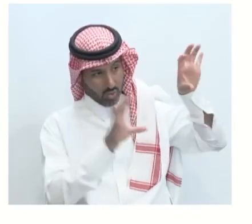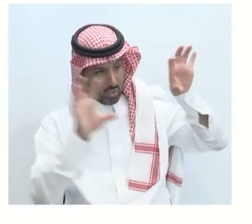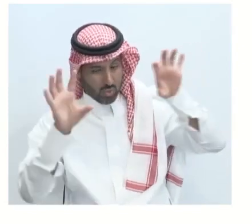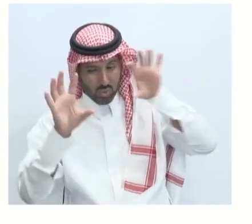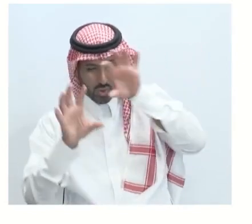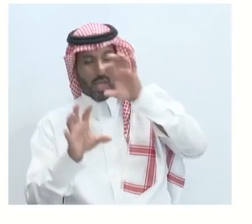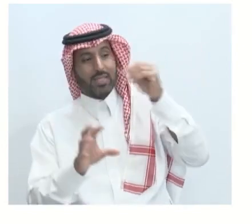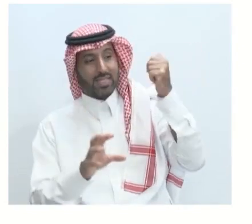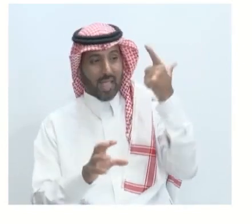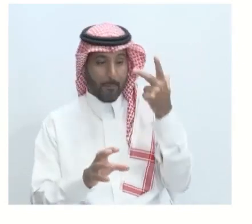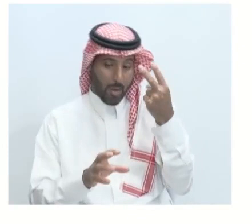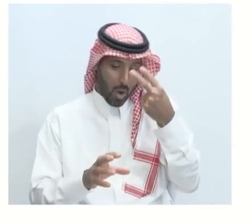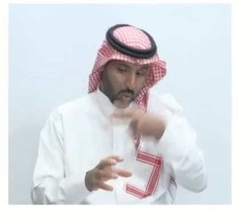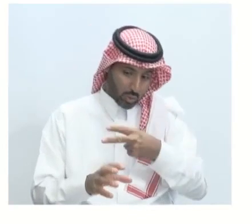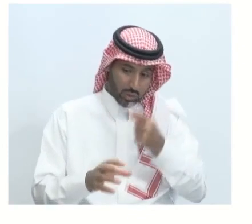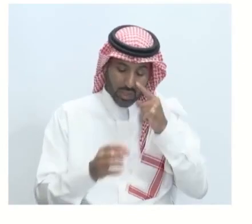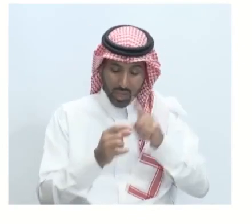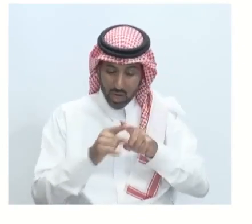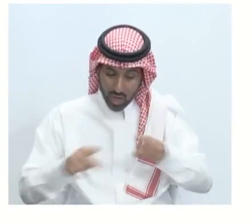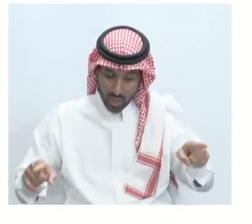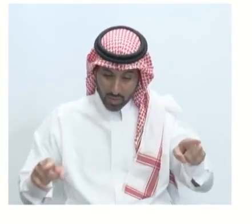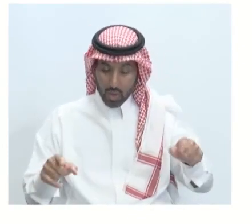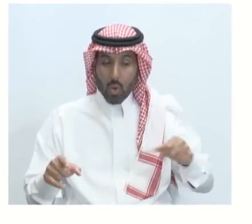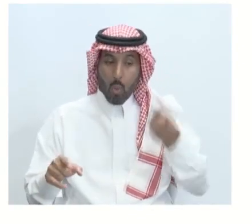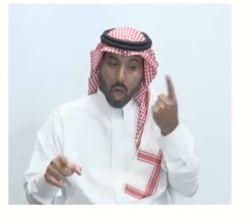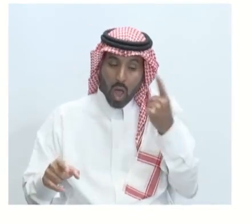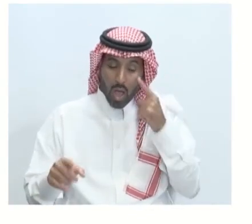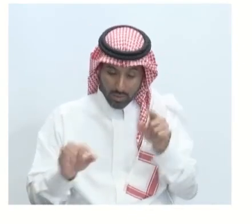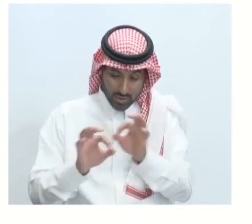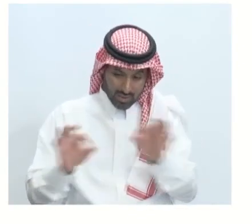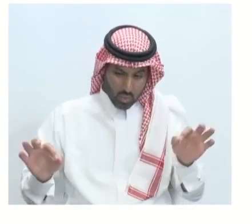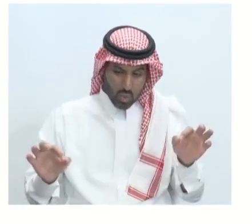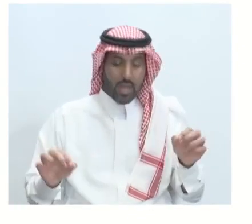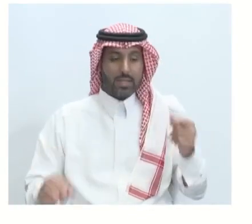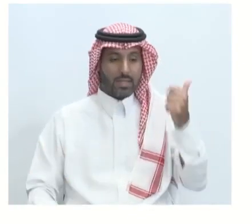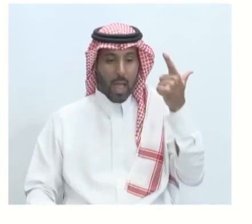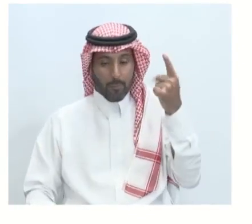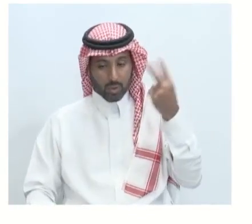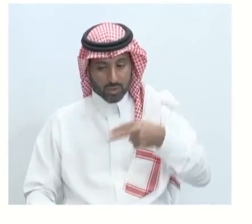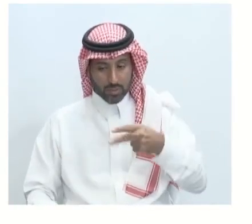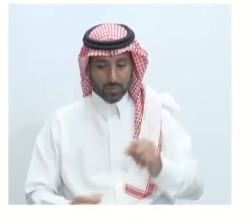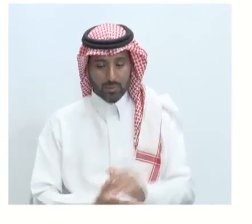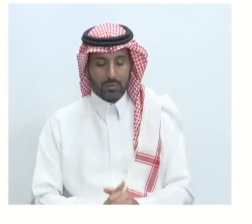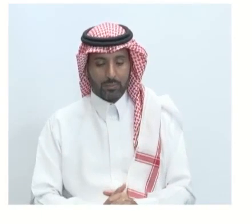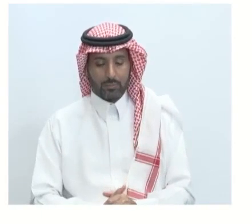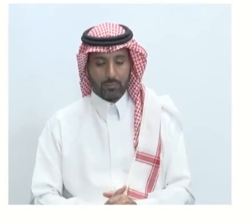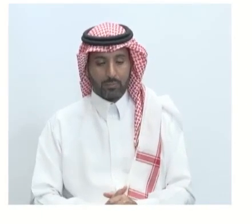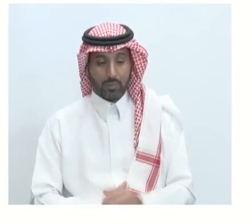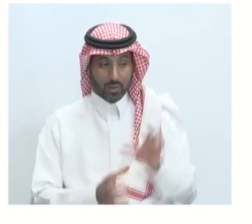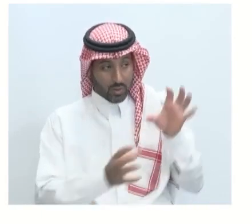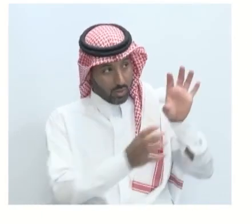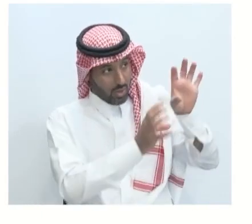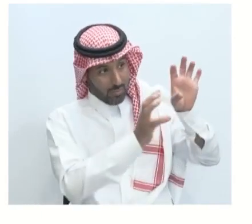بقطر 27 متر للواحد وتنتظم على